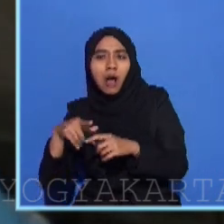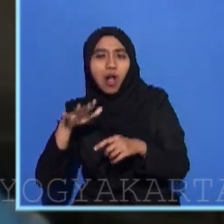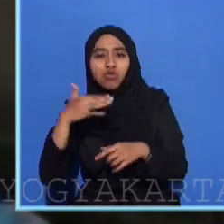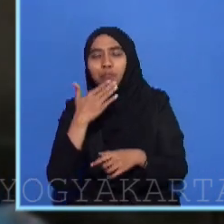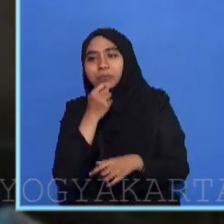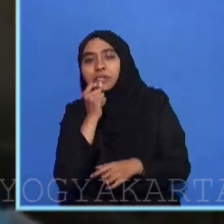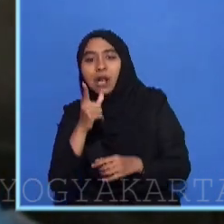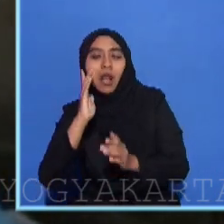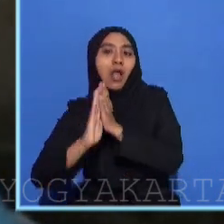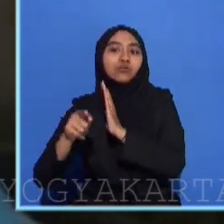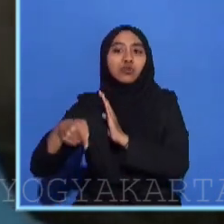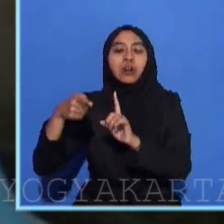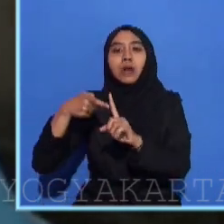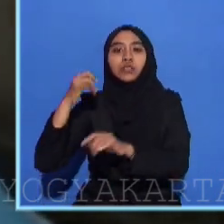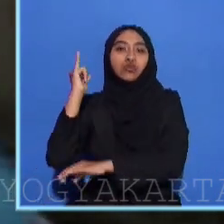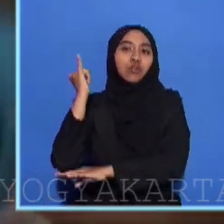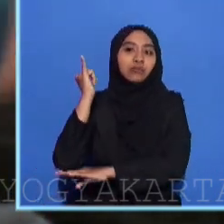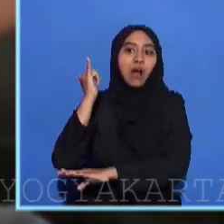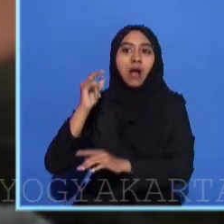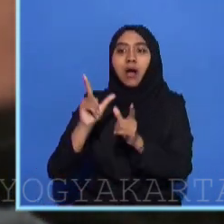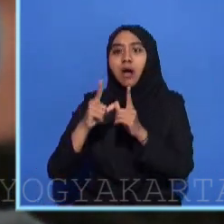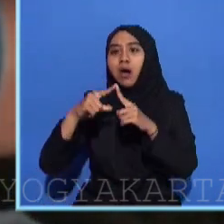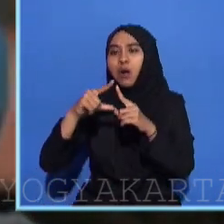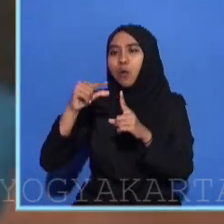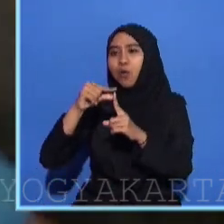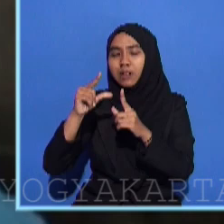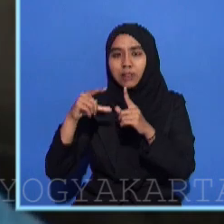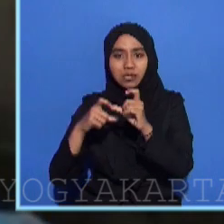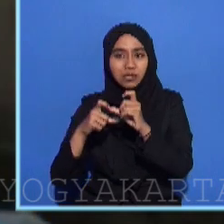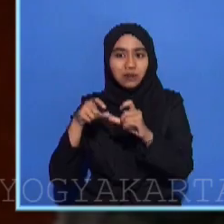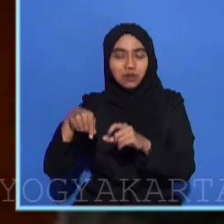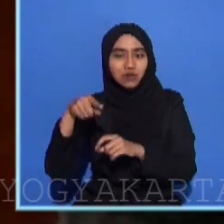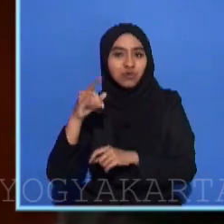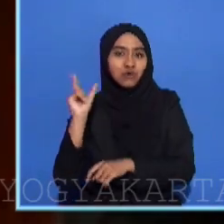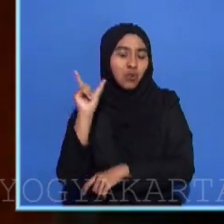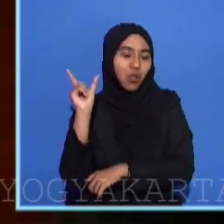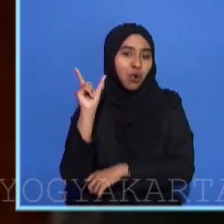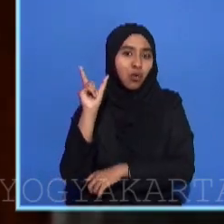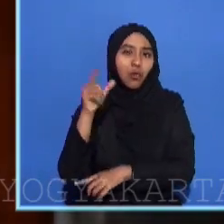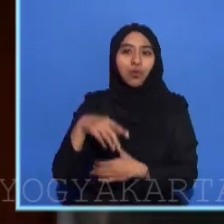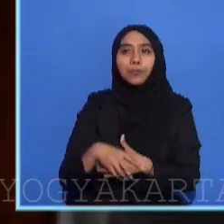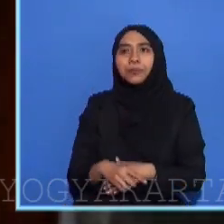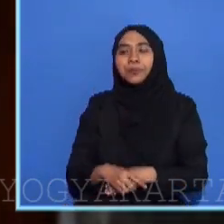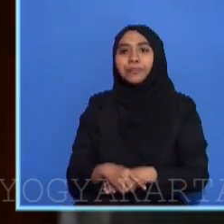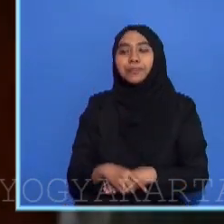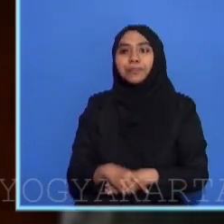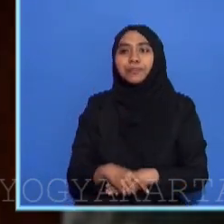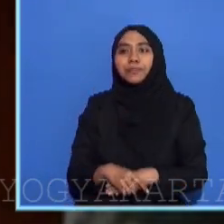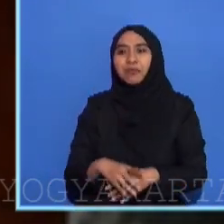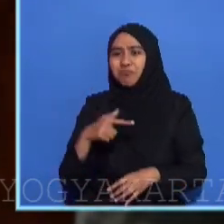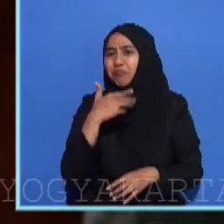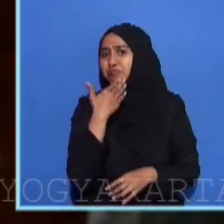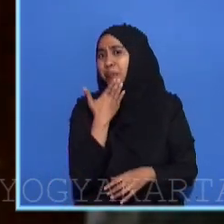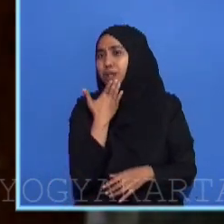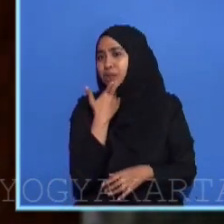hake wates. Pengasih setolo sing lan saking mundilan nggih mriki. Boten wonten ingkang kabucal ing